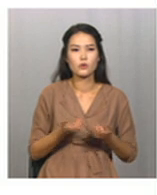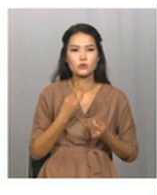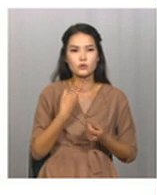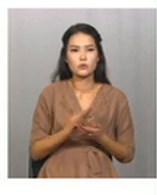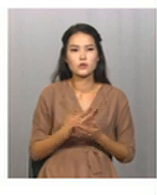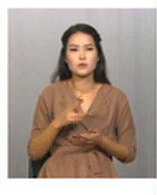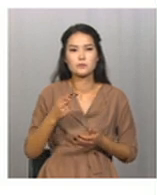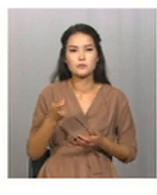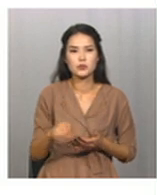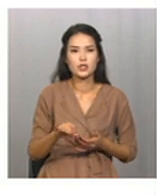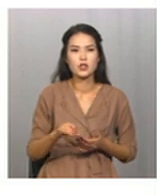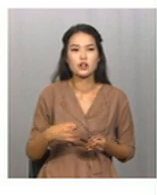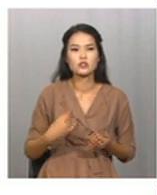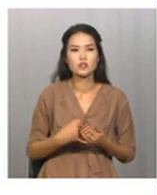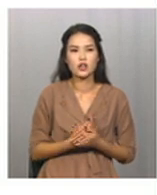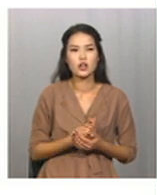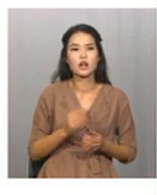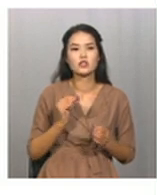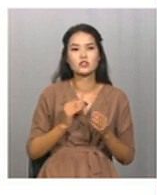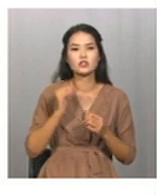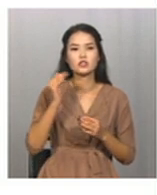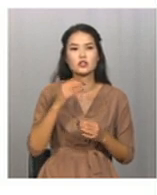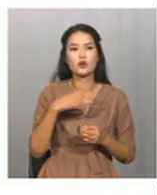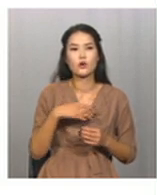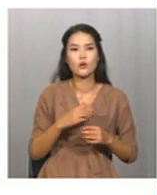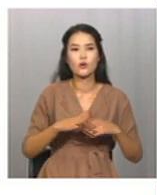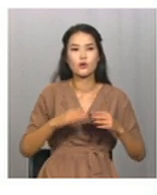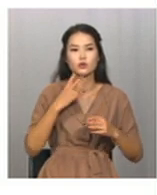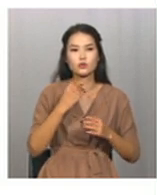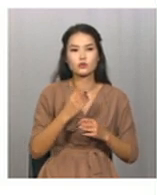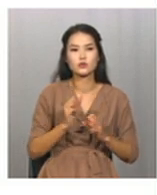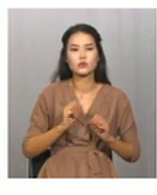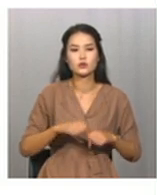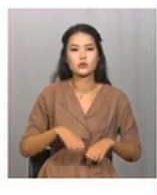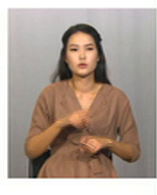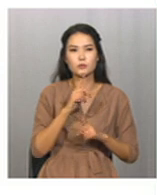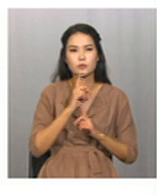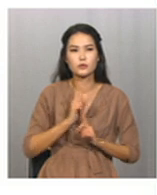көрсетпей, жаңа жетістіктерге қол жеткізу мүмкіндігі болмайды.